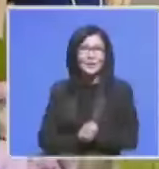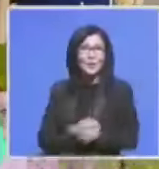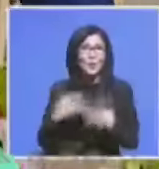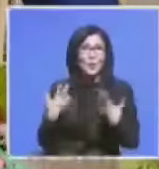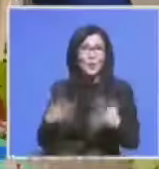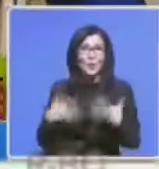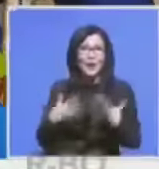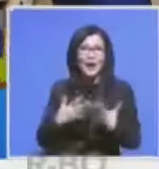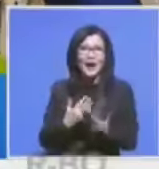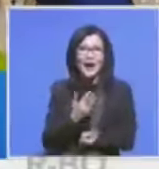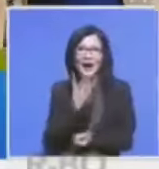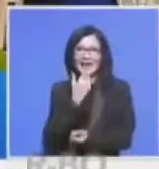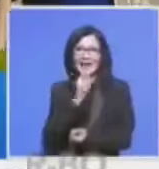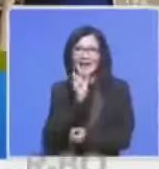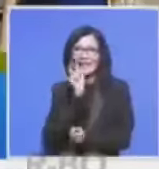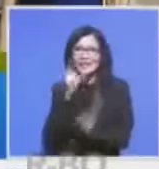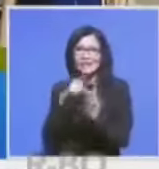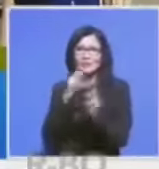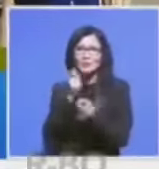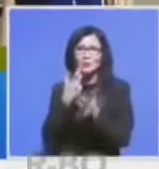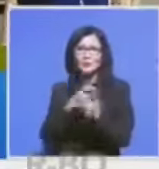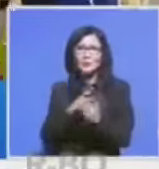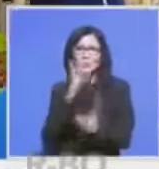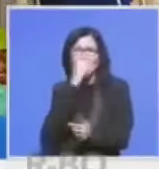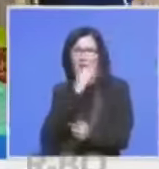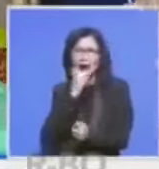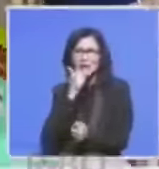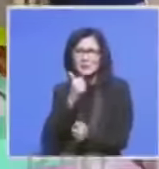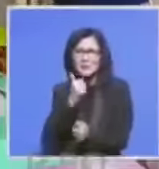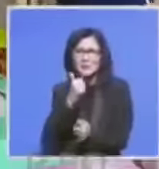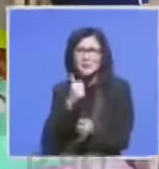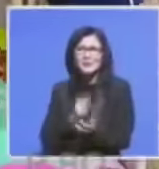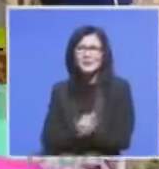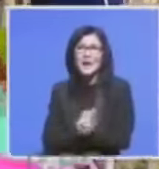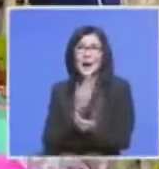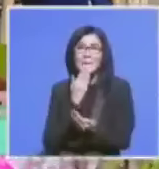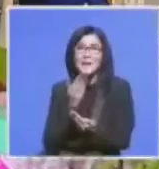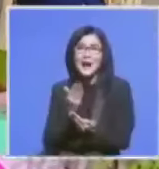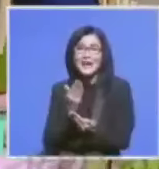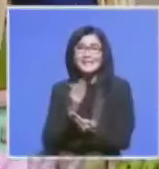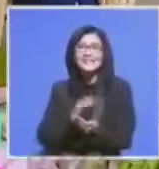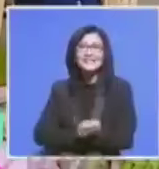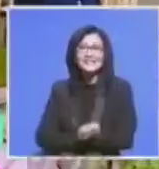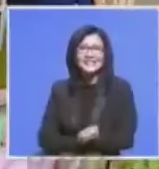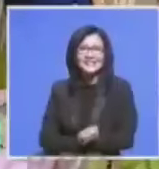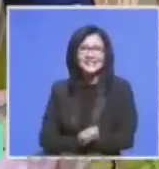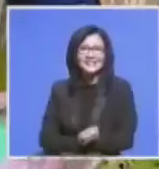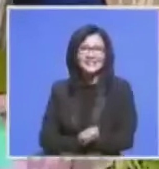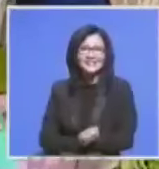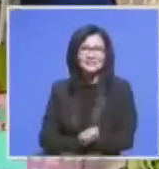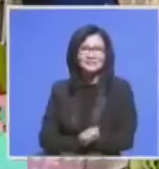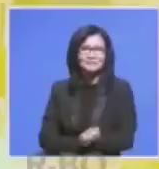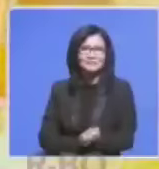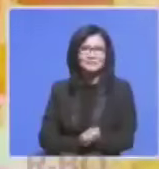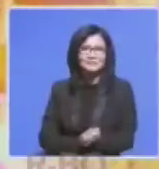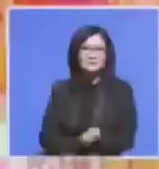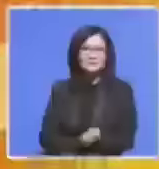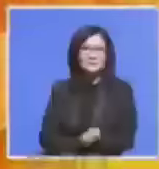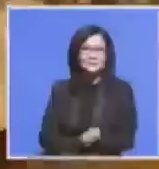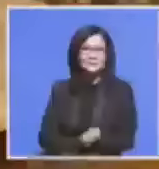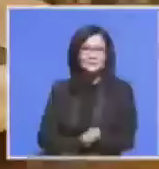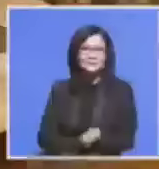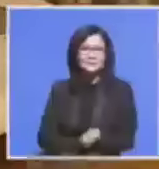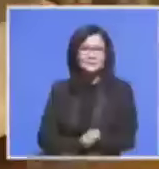Wah, nasi uduk bisa secantik ini. Mbak, makasih ya. Sama-sama, silakan.